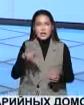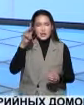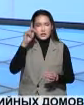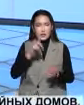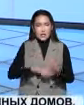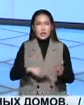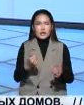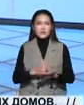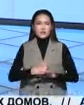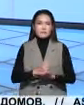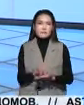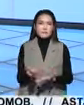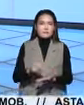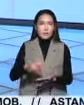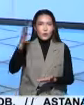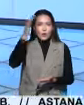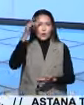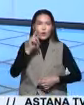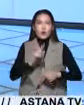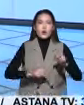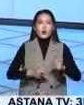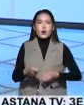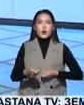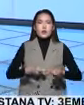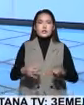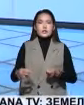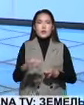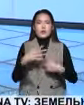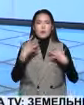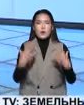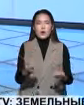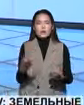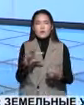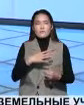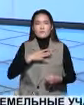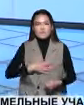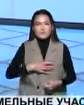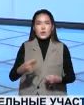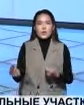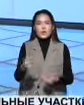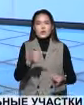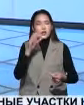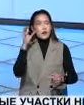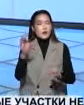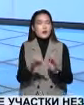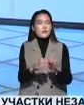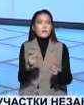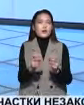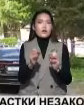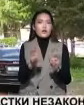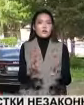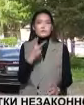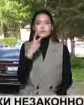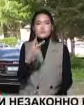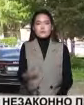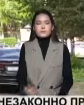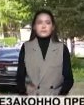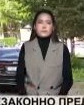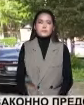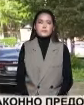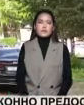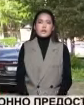их приватизировать. Руководство облздрава говорит, что мера вынужденная. Стороны конфликта выслушала Анастасия Дроняк. В доме